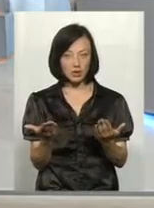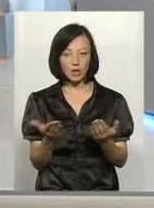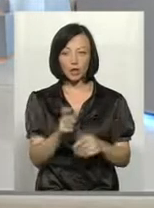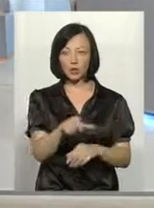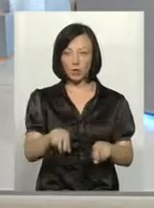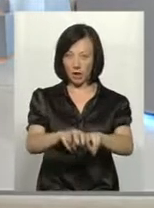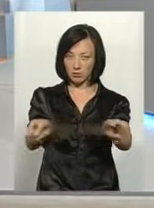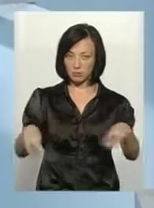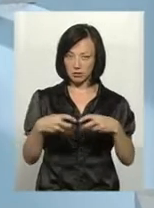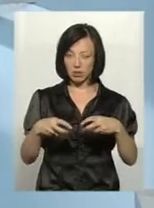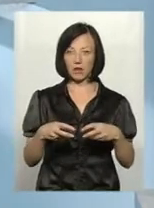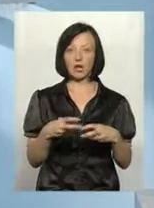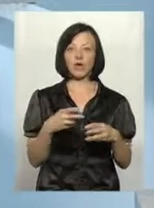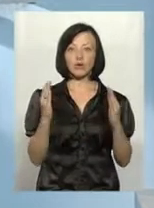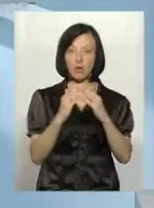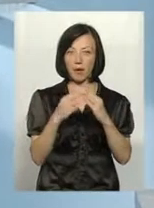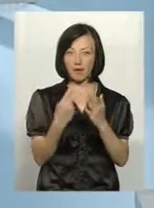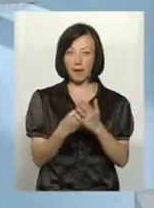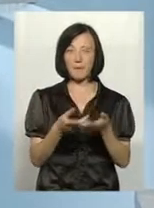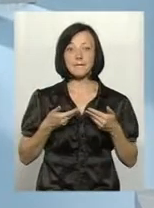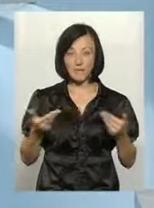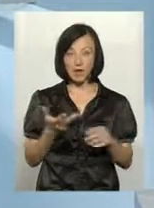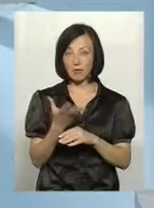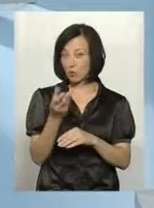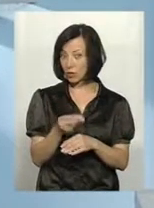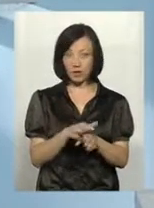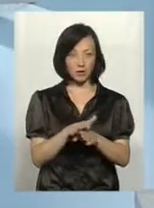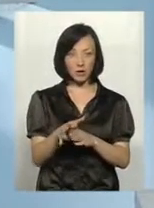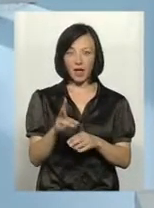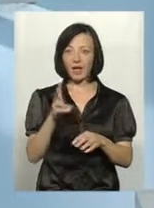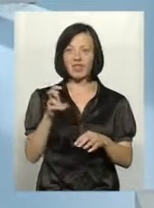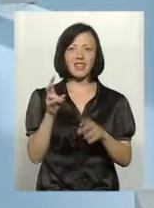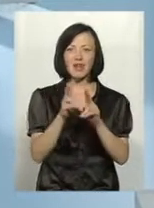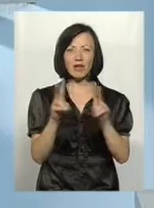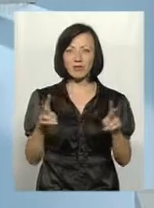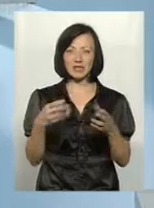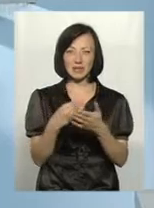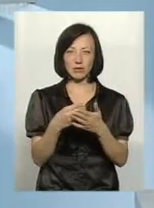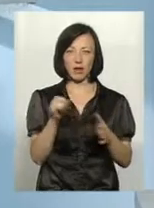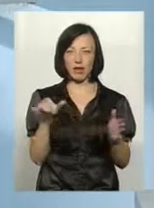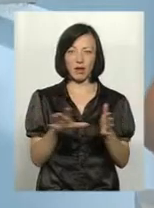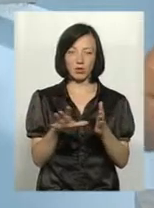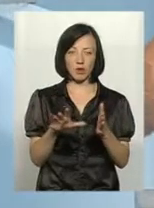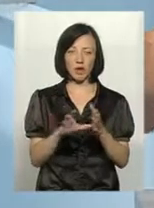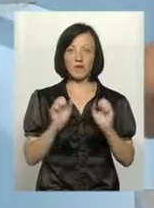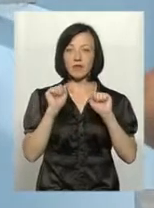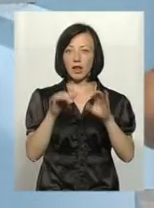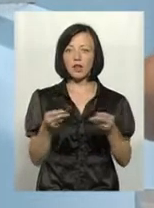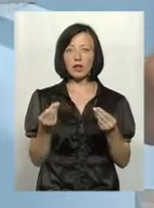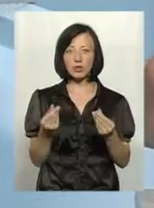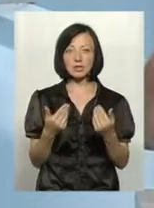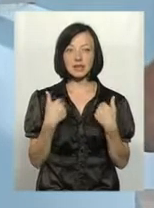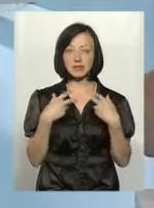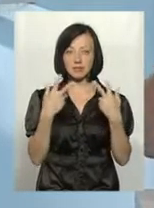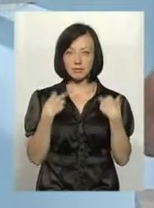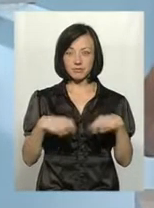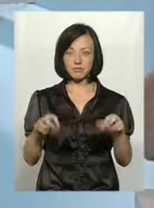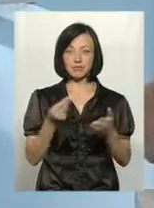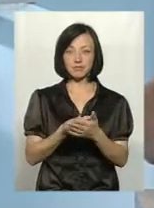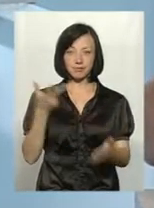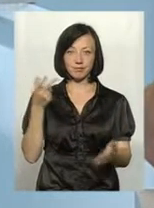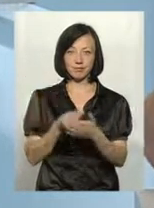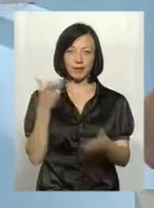людей беруть, з хатніх тарифів. Ну і ми платимо абсолютно не ринку, ніяку ціну за електроенергію. Віддали гроші, тут з нас йде